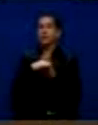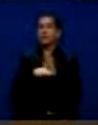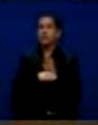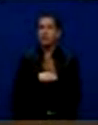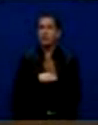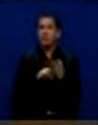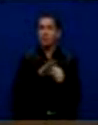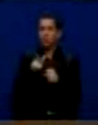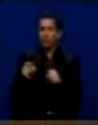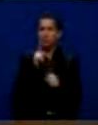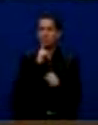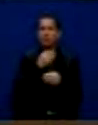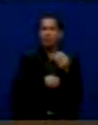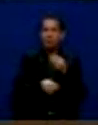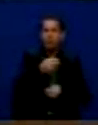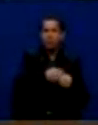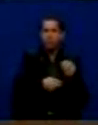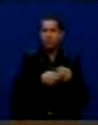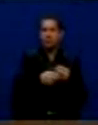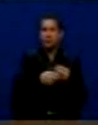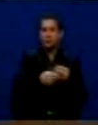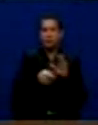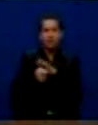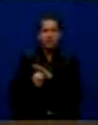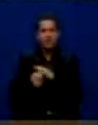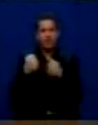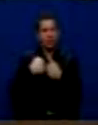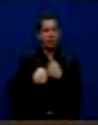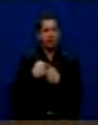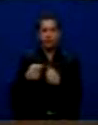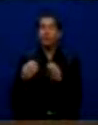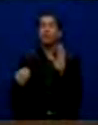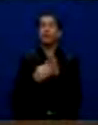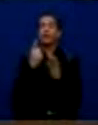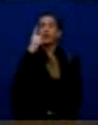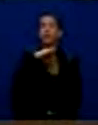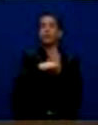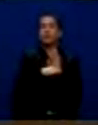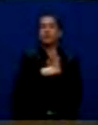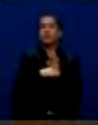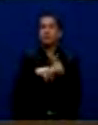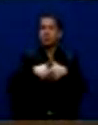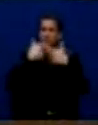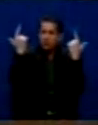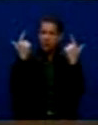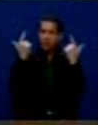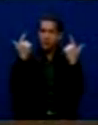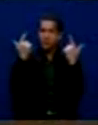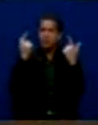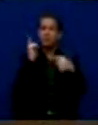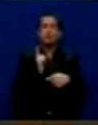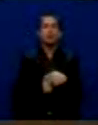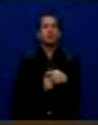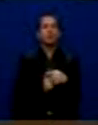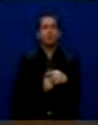kundër shpërdorjes së parave dhe financimit të terrorizmit, por unë nuk e kemi një ligj të vetëm, të qartë edhe të saktë që